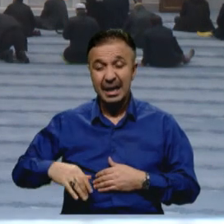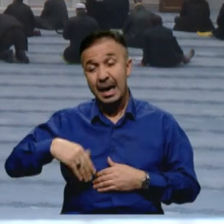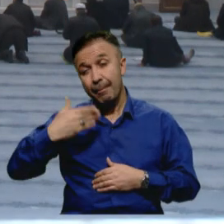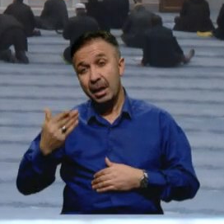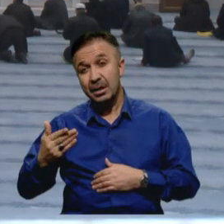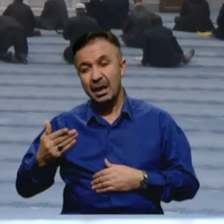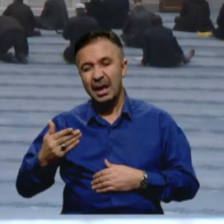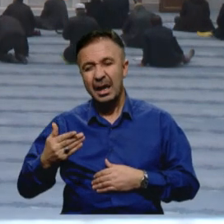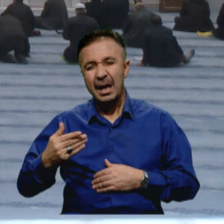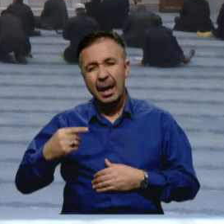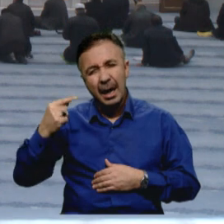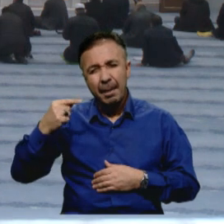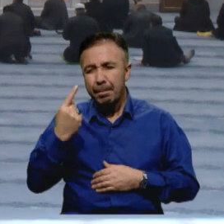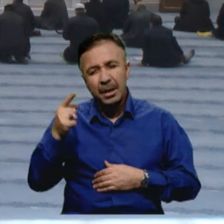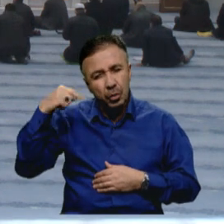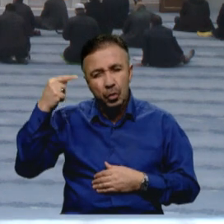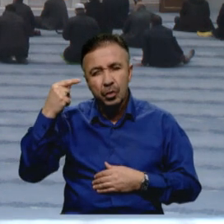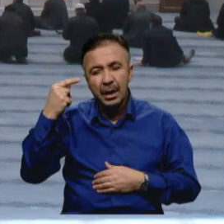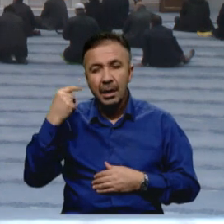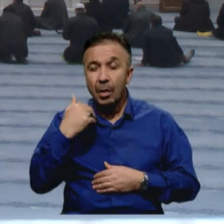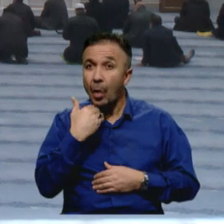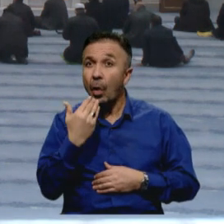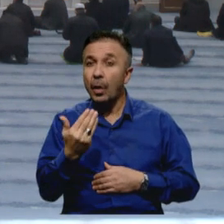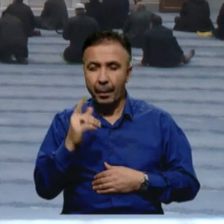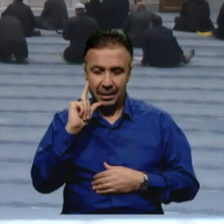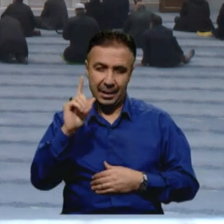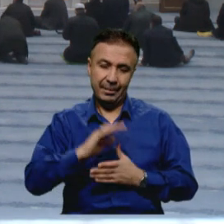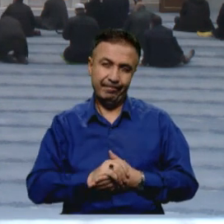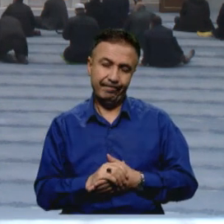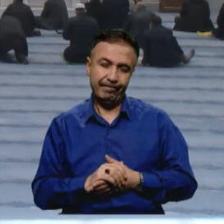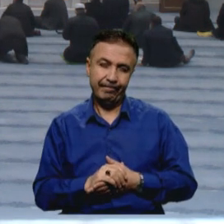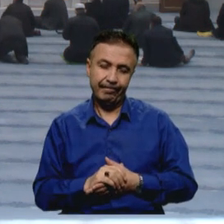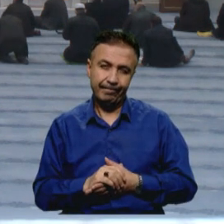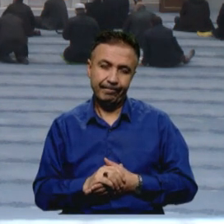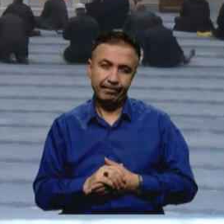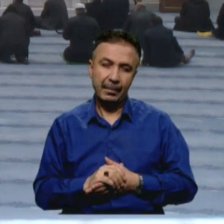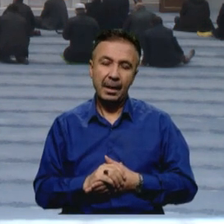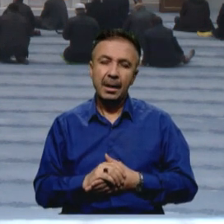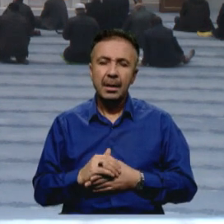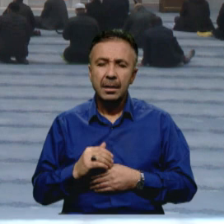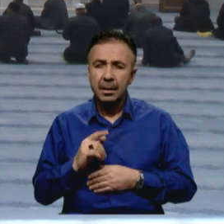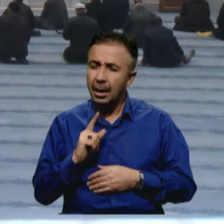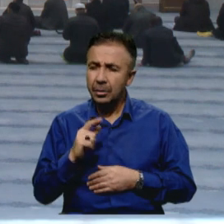taşımamaktır. قُلْنَا لِمَنْ Ya Resulallah, dedik ki kime